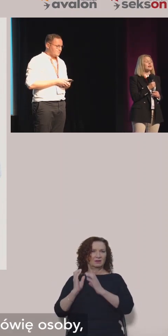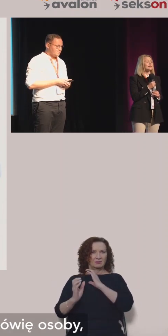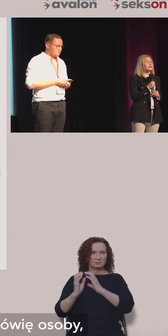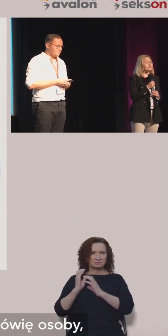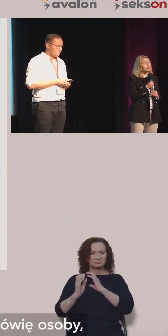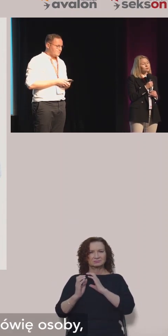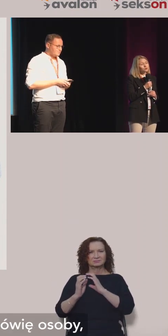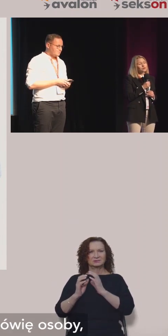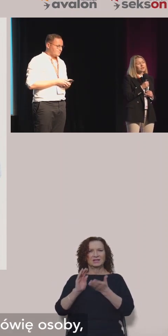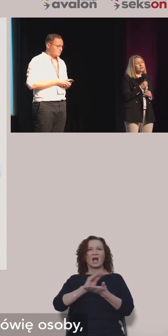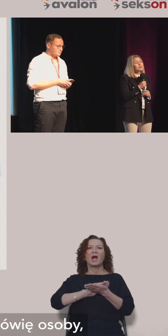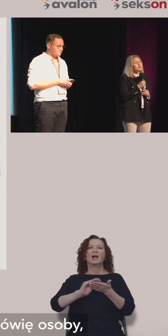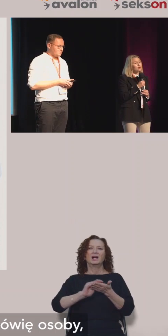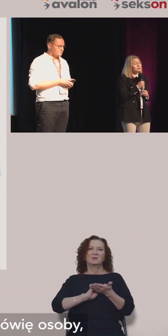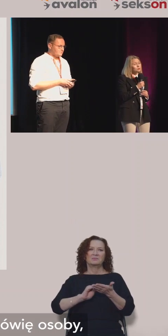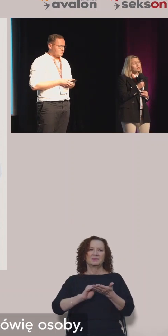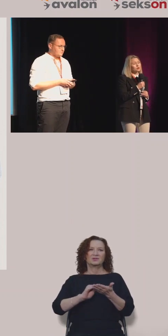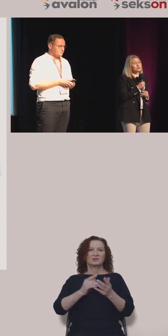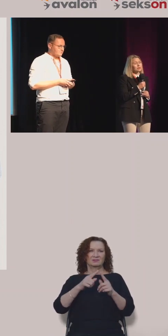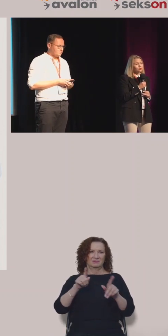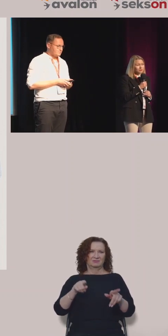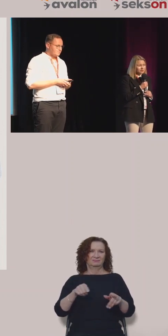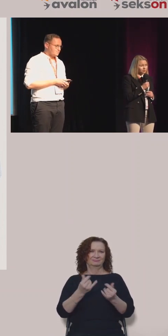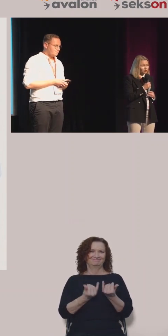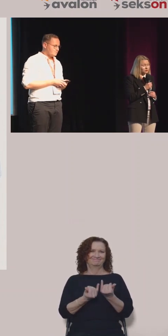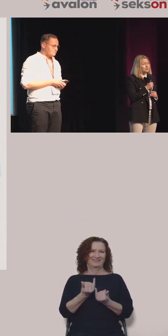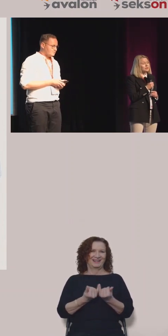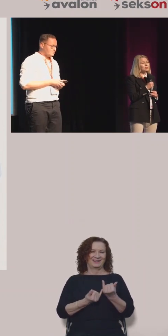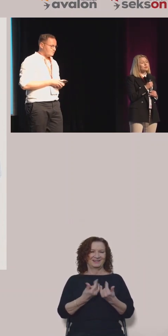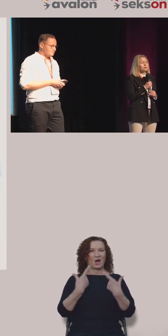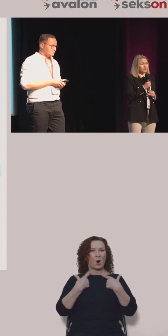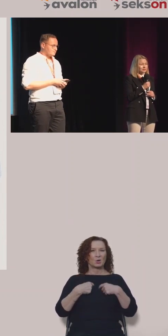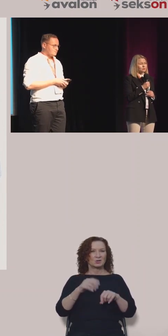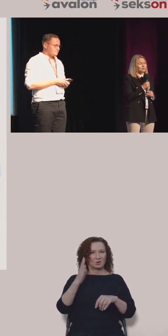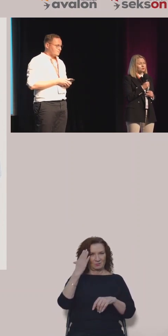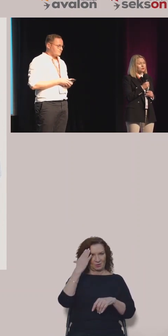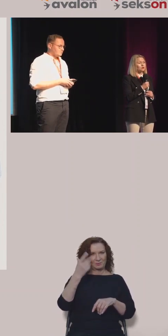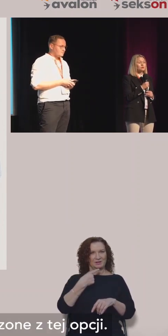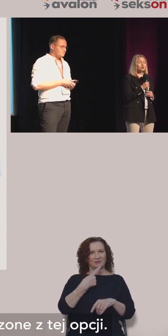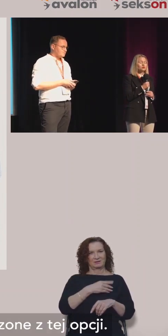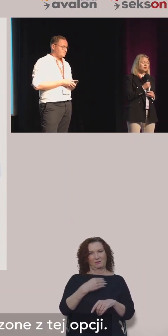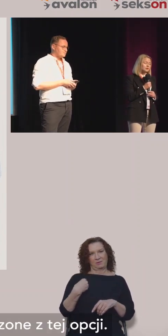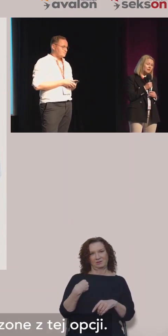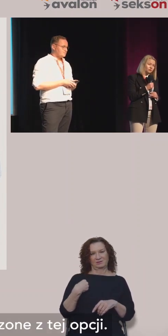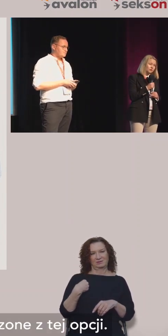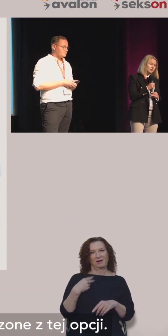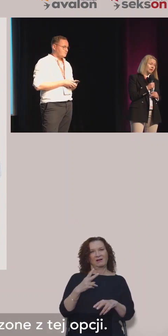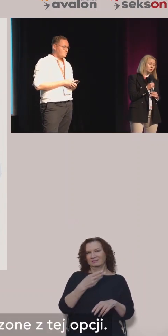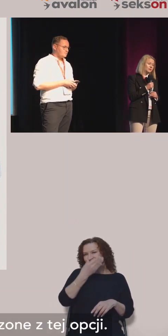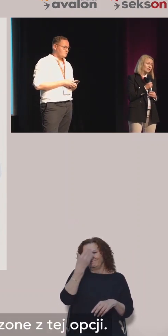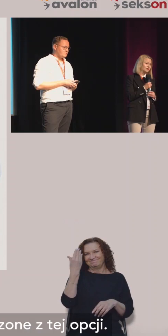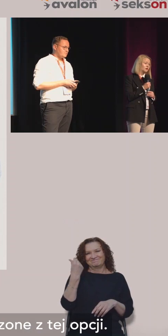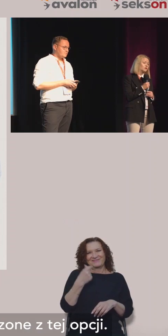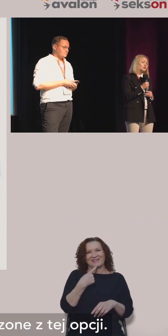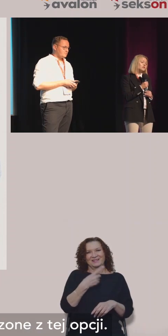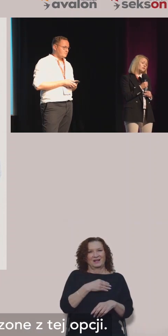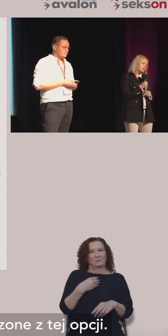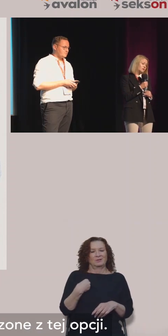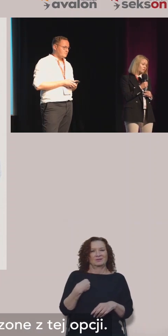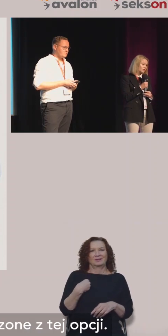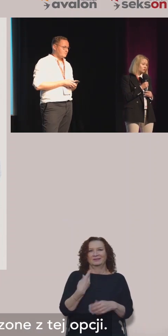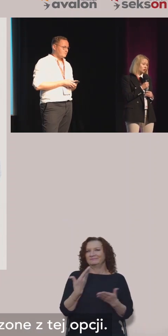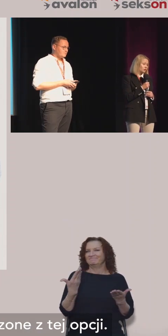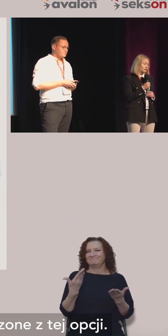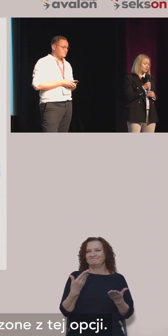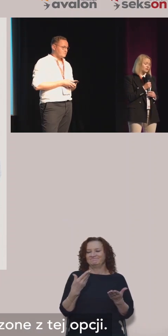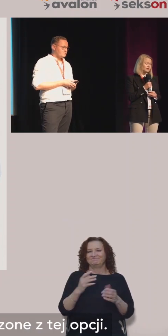pisząc, ale tak jak mówię, osoby, które znają język polski, poradzą sobie. Osoby, które nie znają języka polskiego, niestety